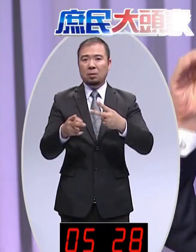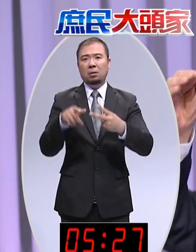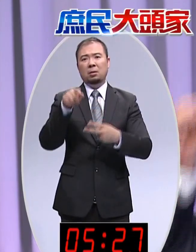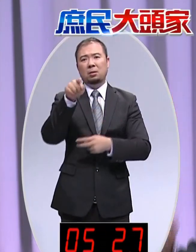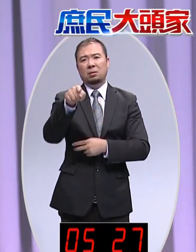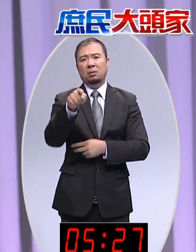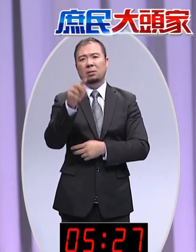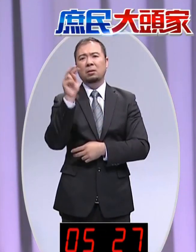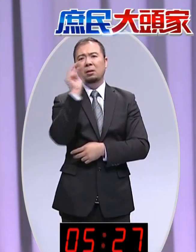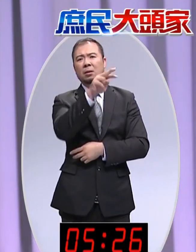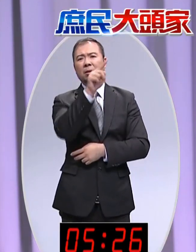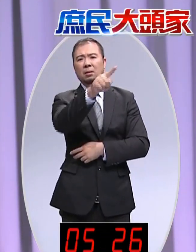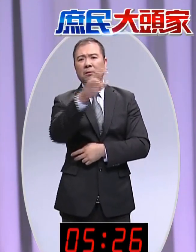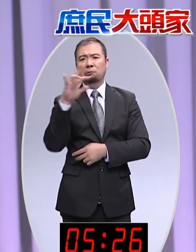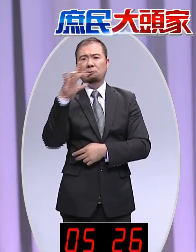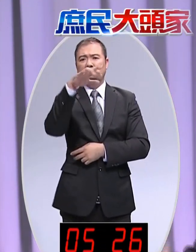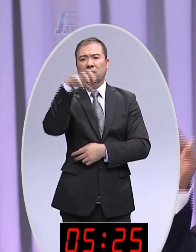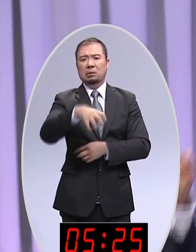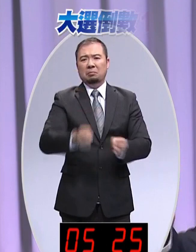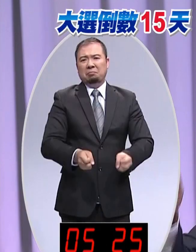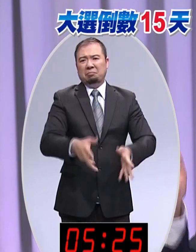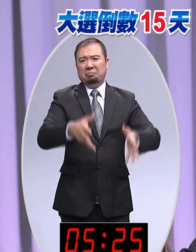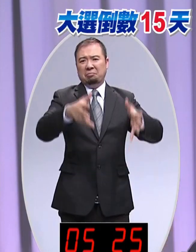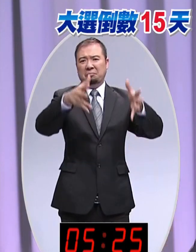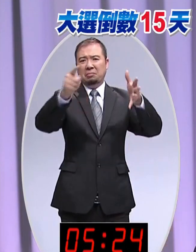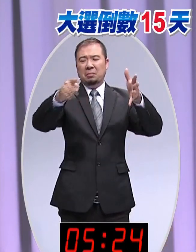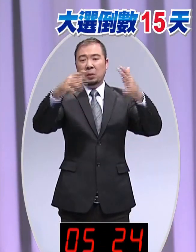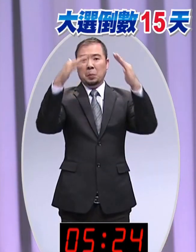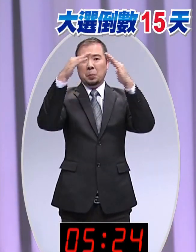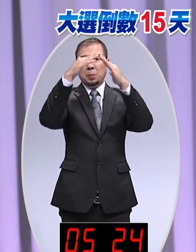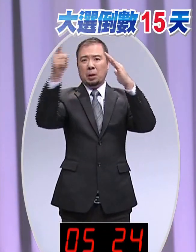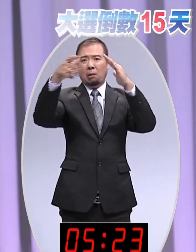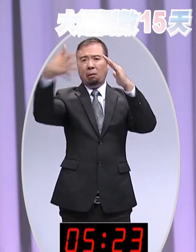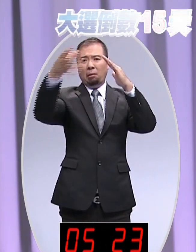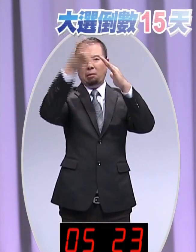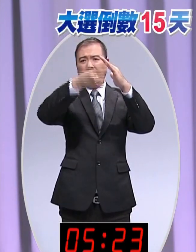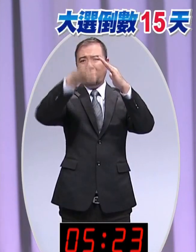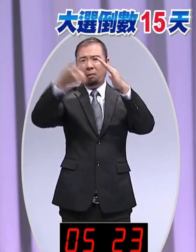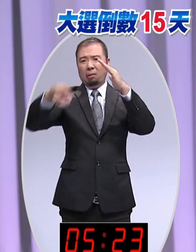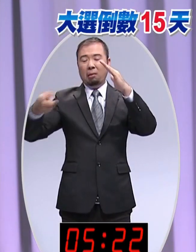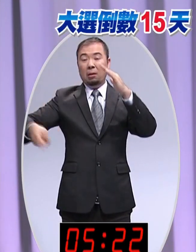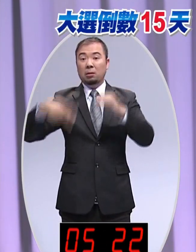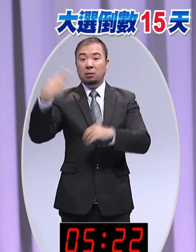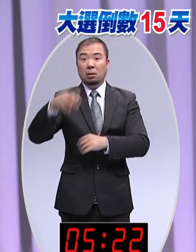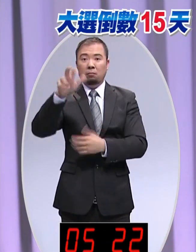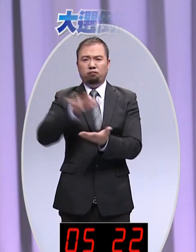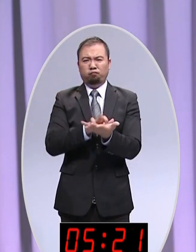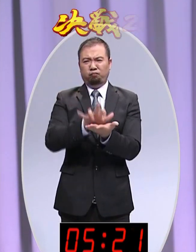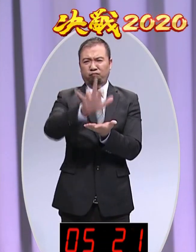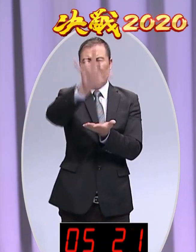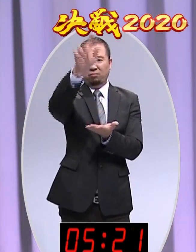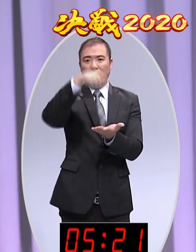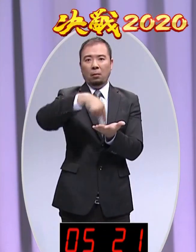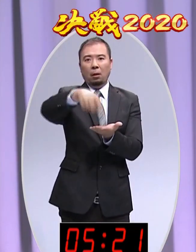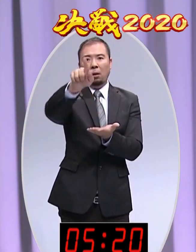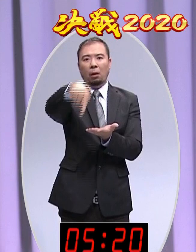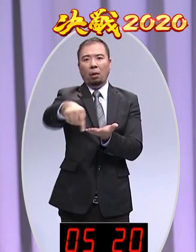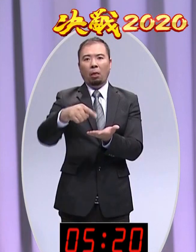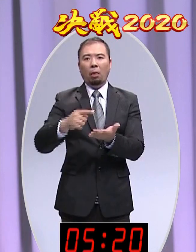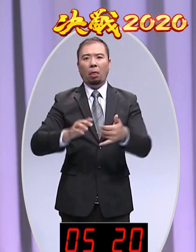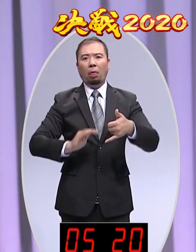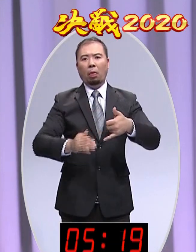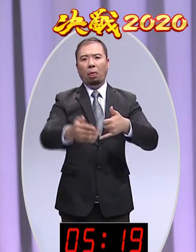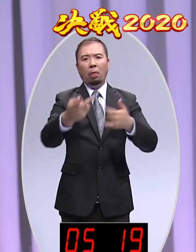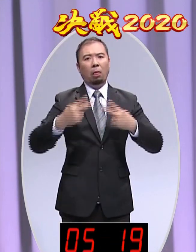楼还在漏水，我们的跑道到今天都没有做。但是我讲这些话，